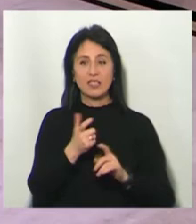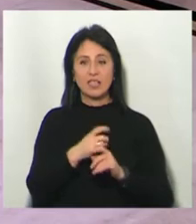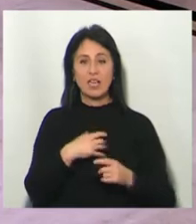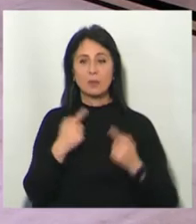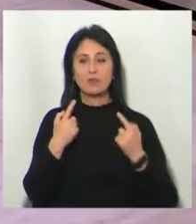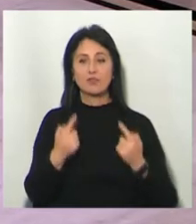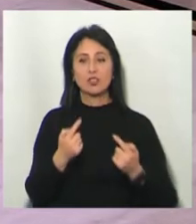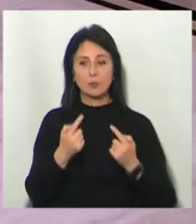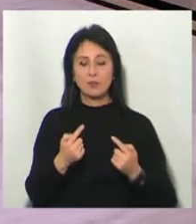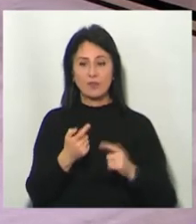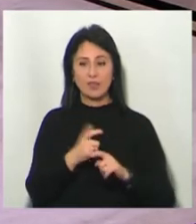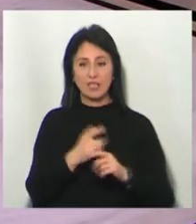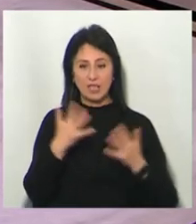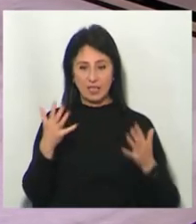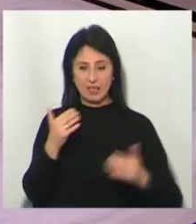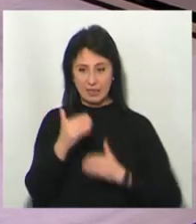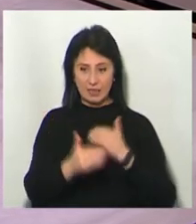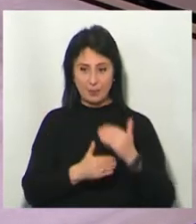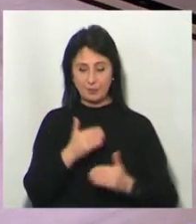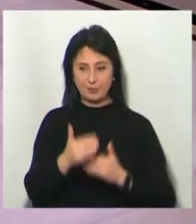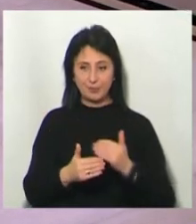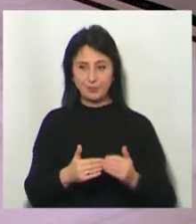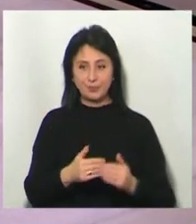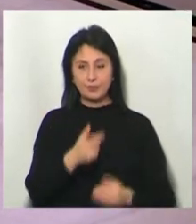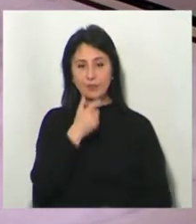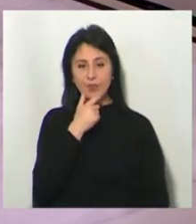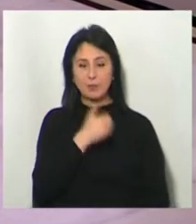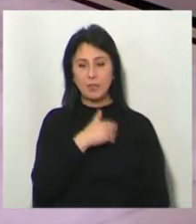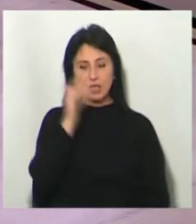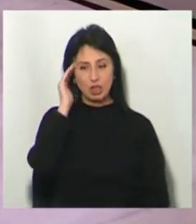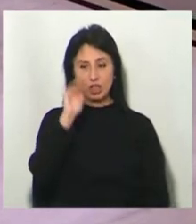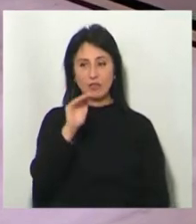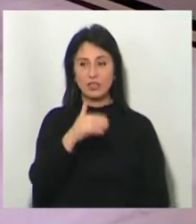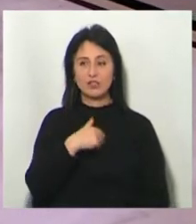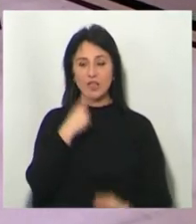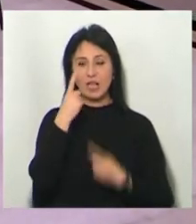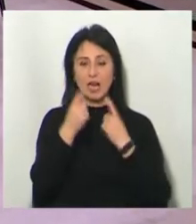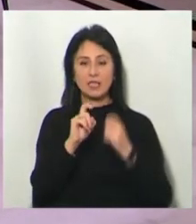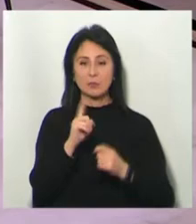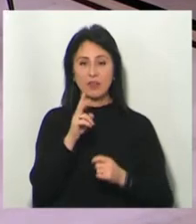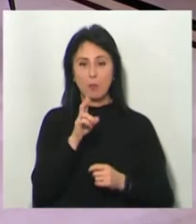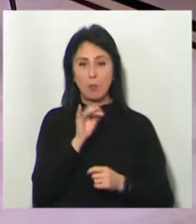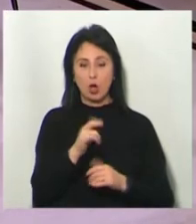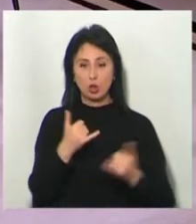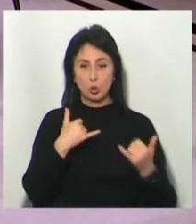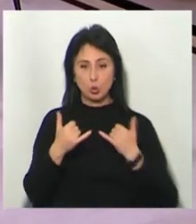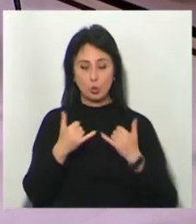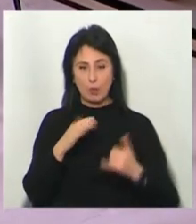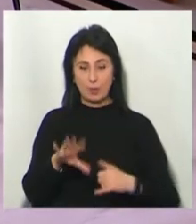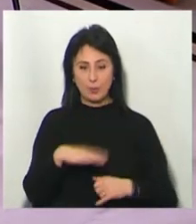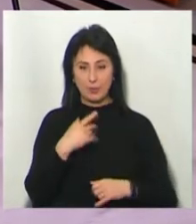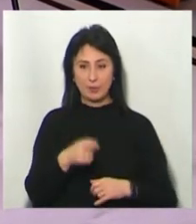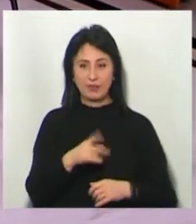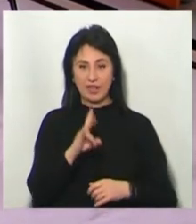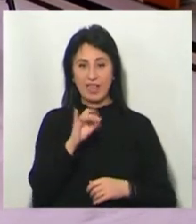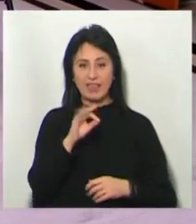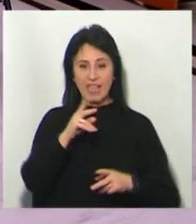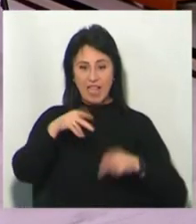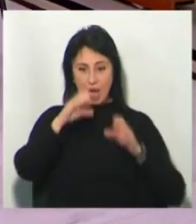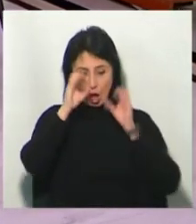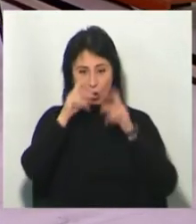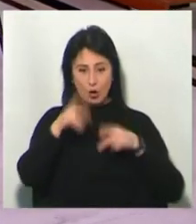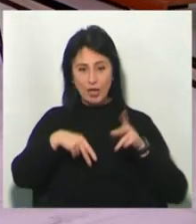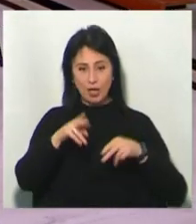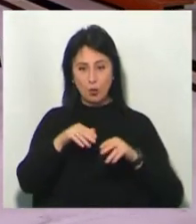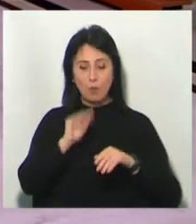ძალიან მნიშვნელოვანი ძალიან დიდი წარმატება და მაყურებელს მინდა შევახსენოთ ჩვენი გადაცემის პირველი ბლოკის სტუმარი გახლდათ